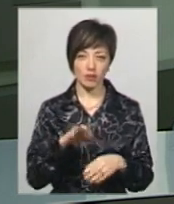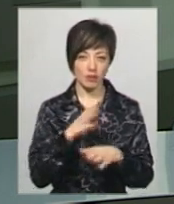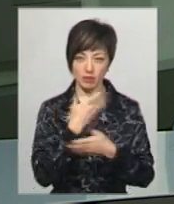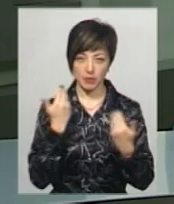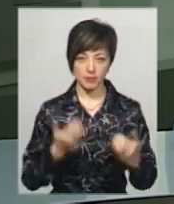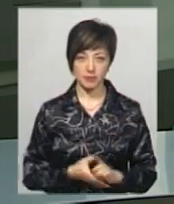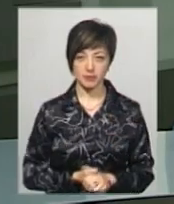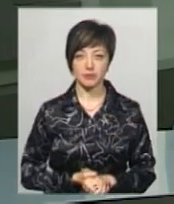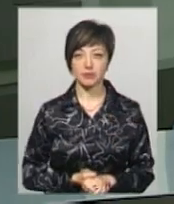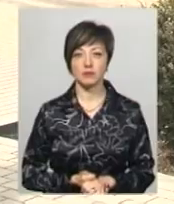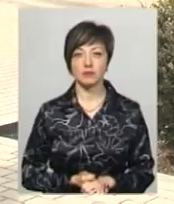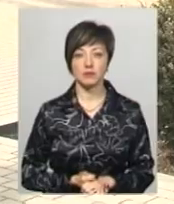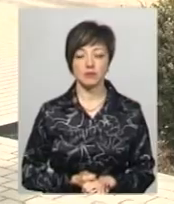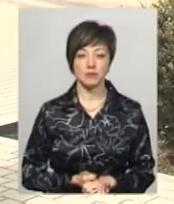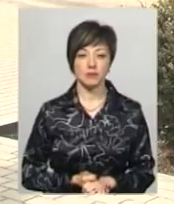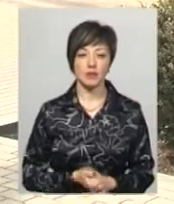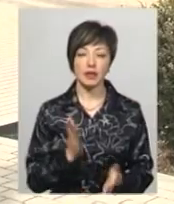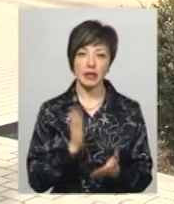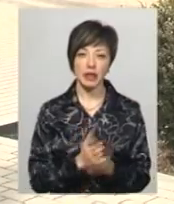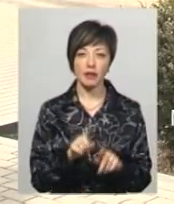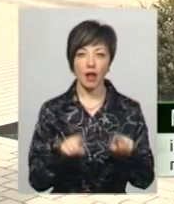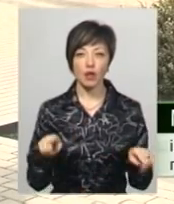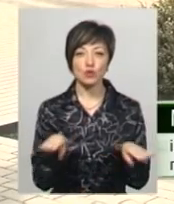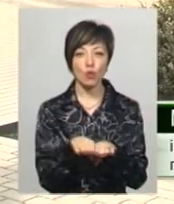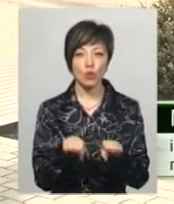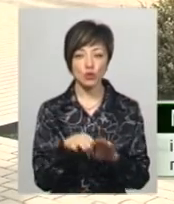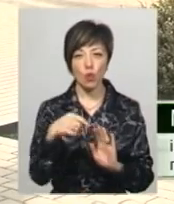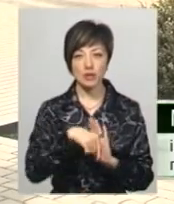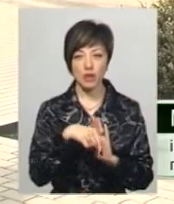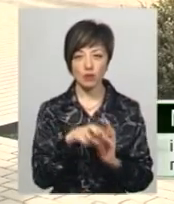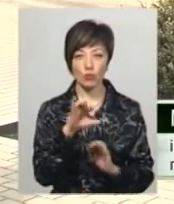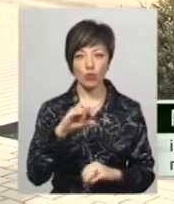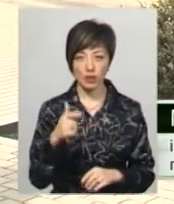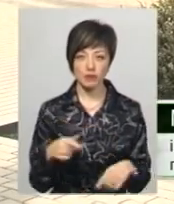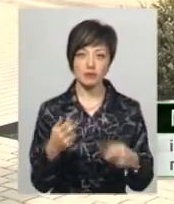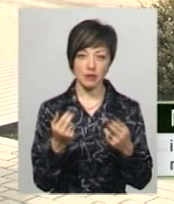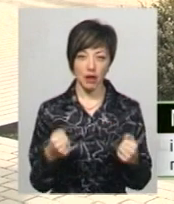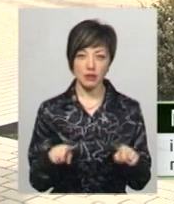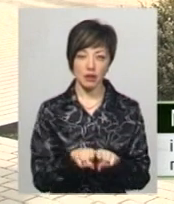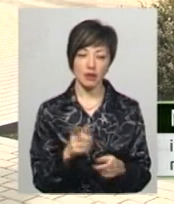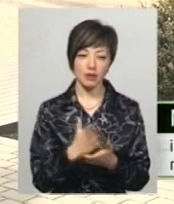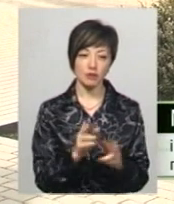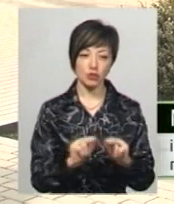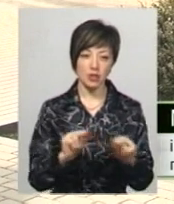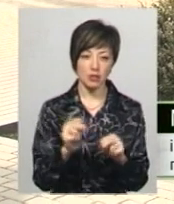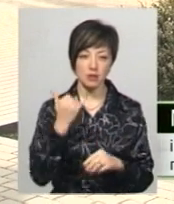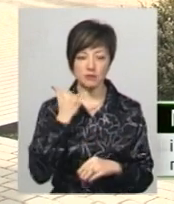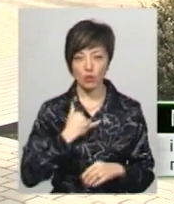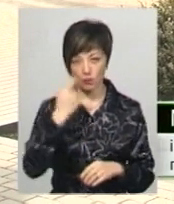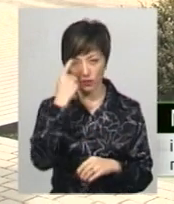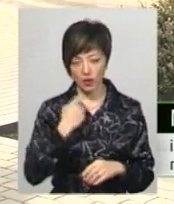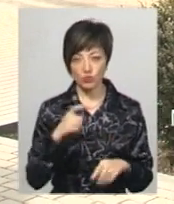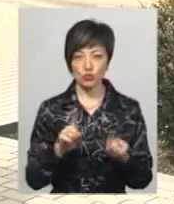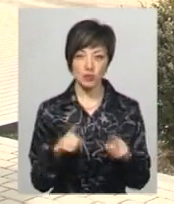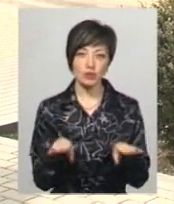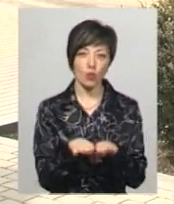зафіксовані. Є деякі схожі ознаки на булінг, так таки є. Тобто вчителі дзвонять нас, повідомляють, що